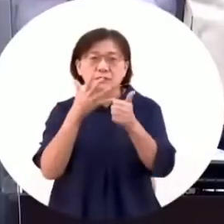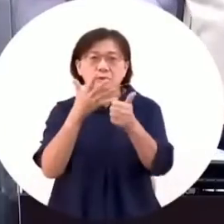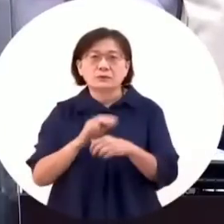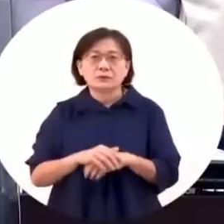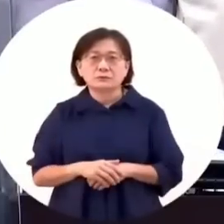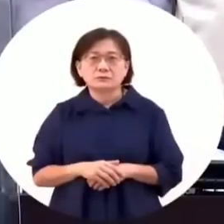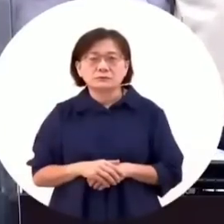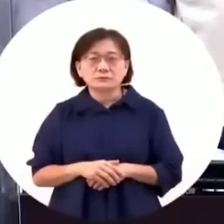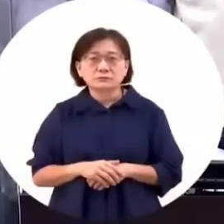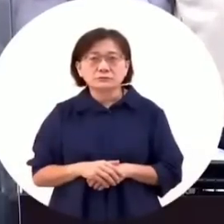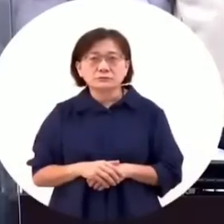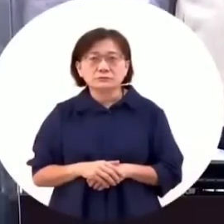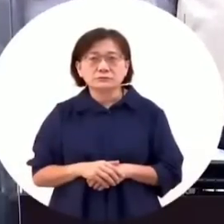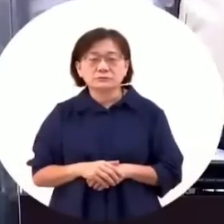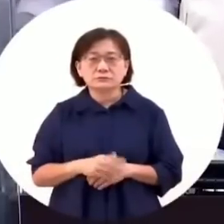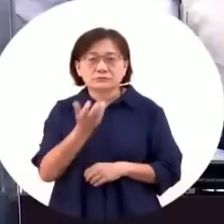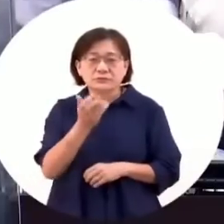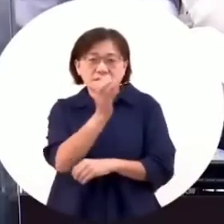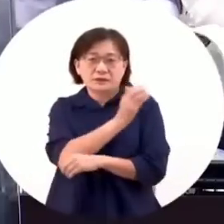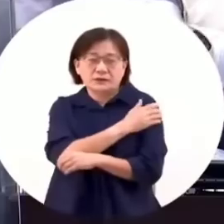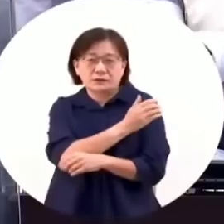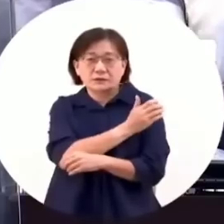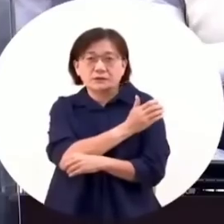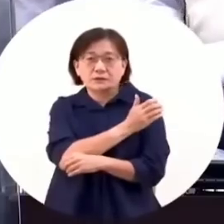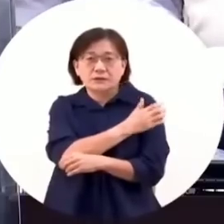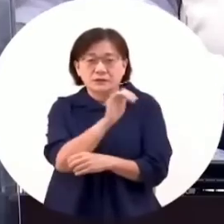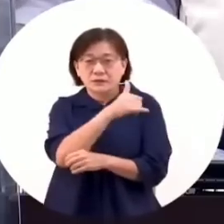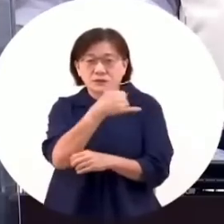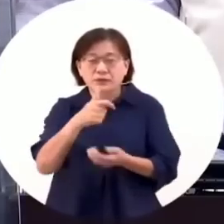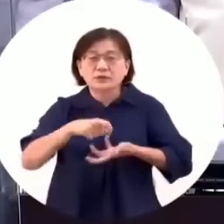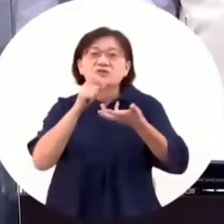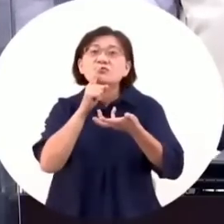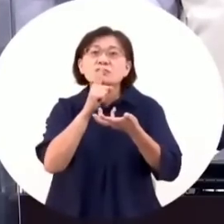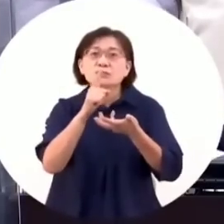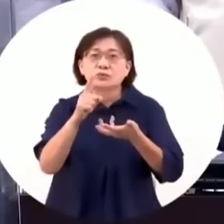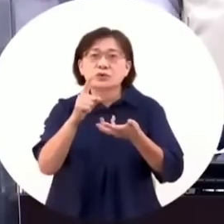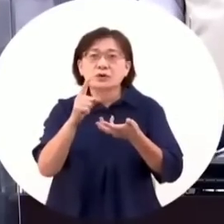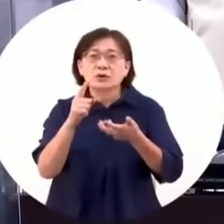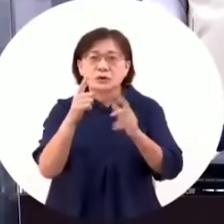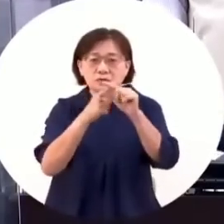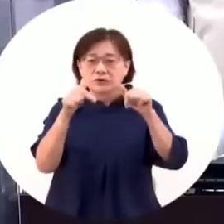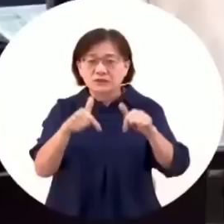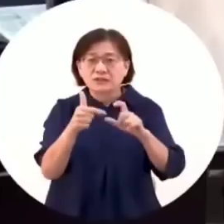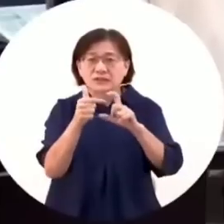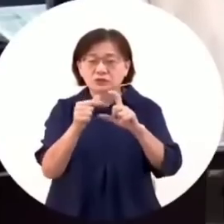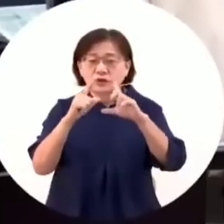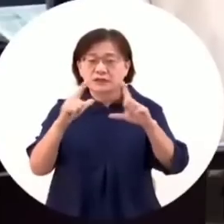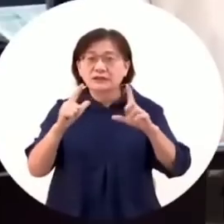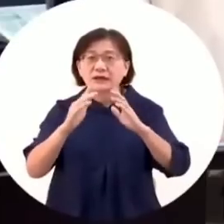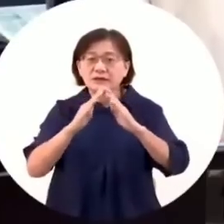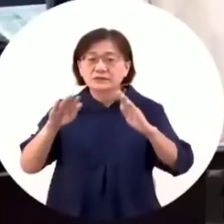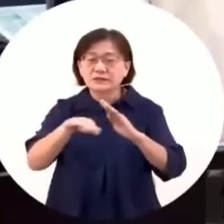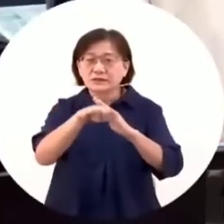陈义珍议员咧，甲你讲，阮的选区内底，大家关心的大菜市，大菜市你有关心无，市长？ 真关心， 真关